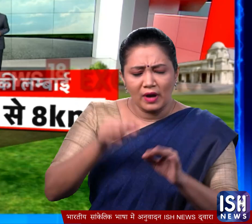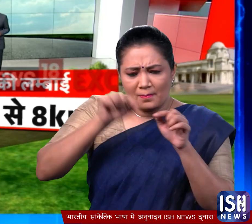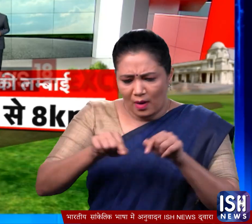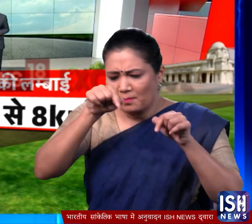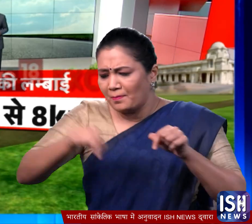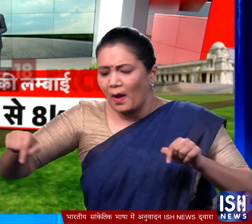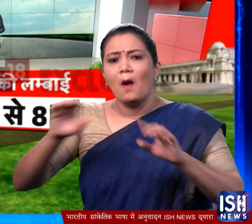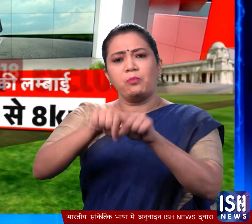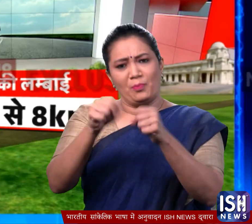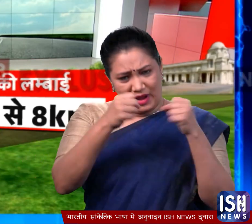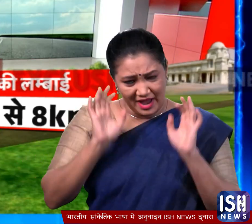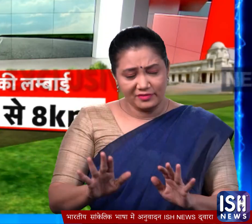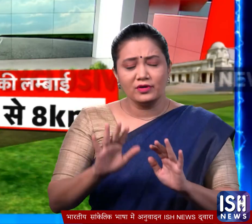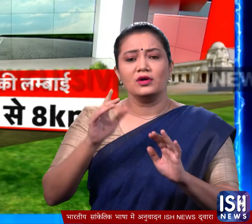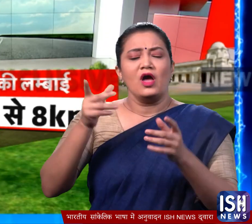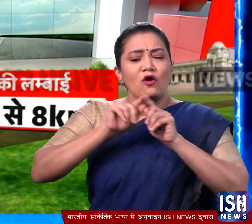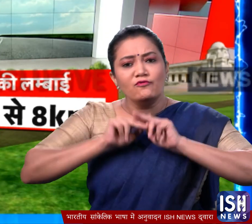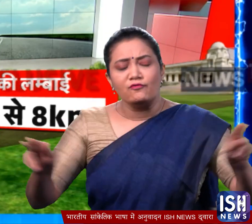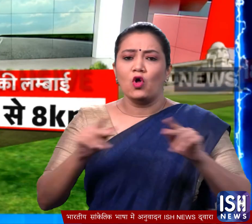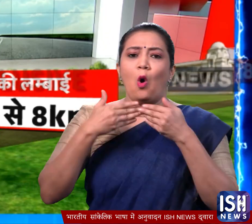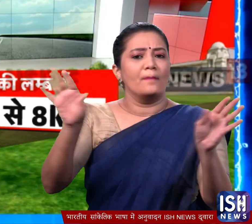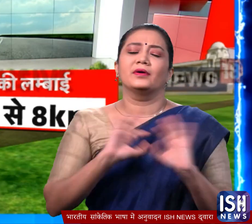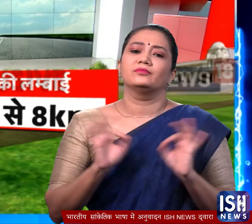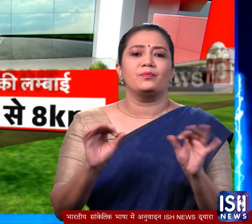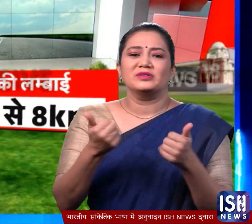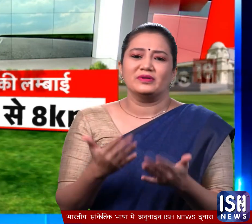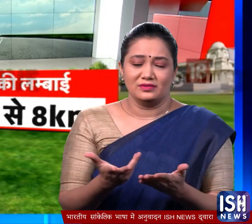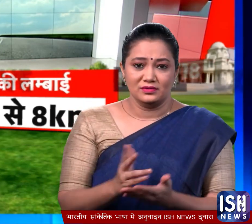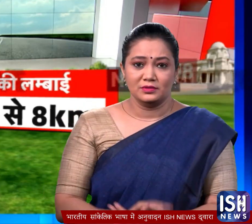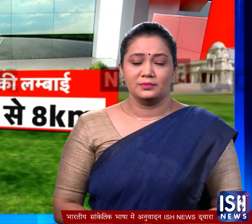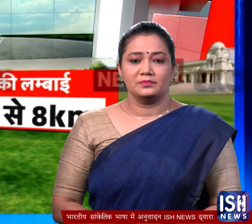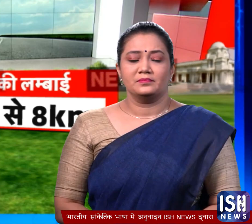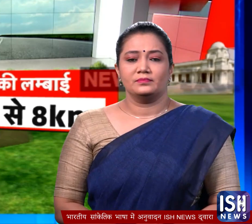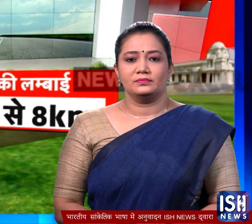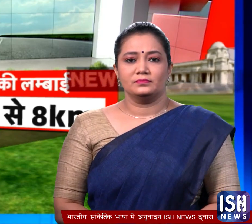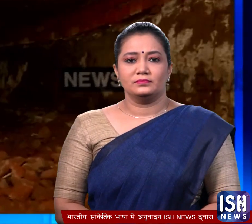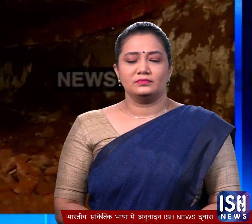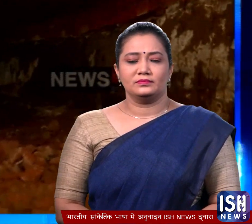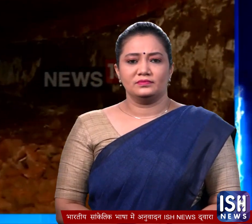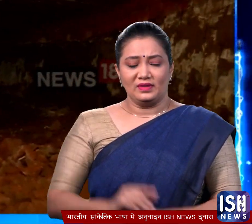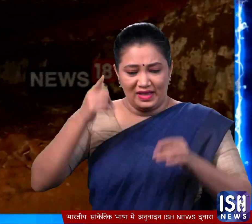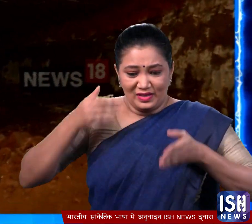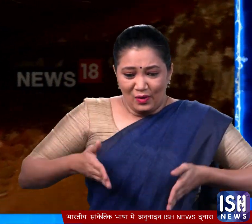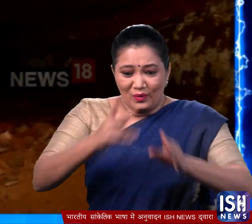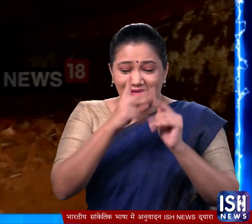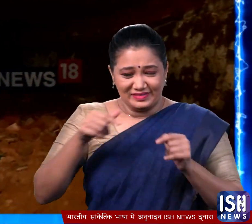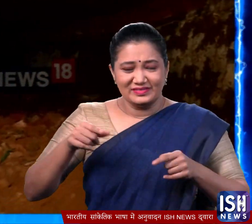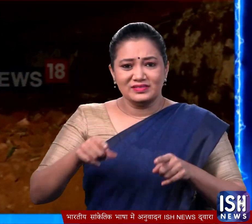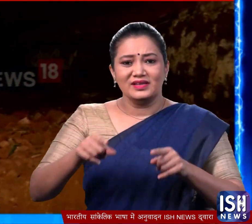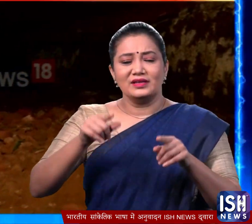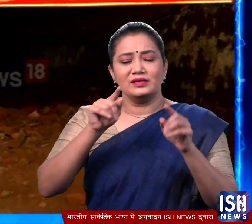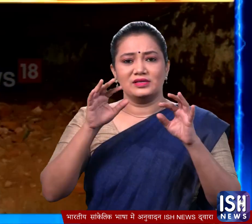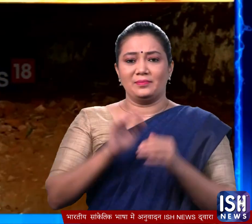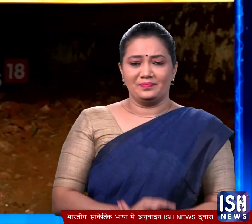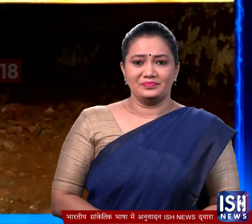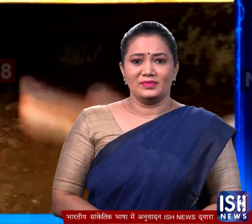से वो सुरंग टूट चुकी है, इसलिए उसे पूरी तरह खोला जाना संभव नहीं होगा। ये रास्ता जो है पूरे इस भवन